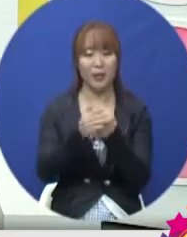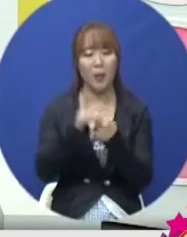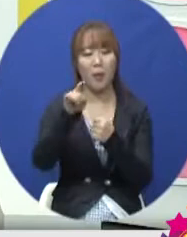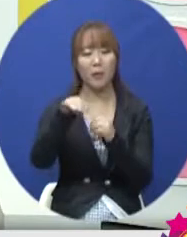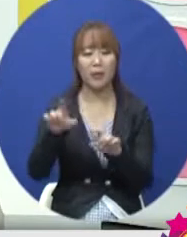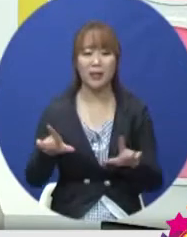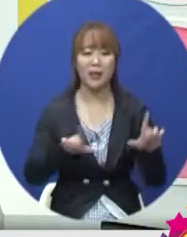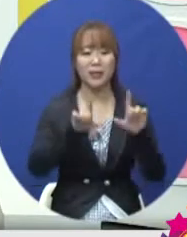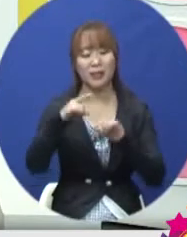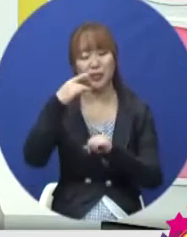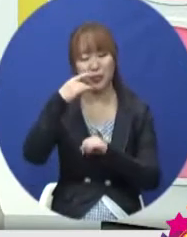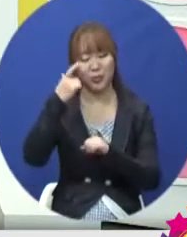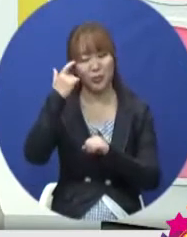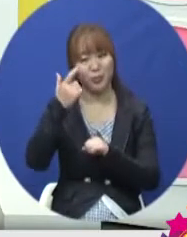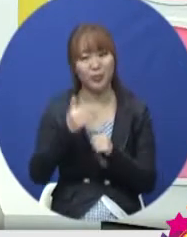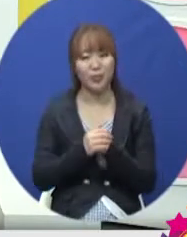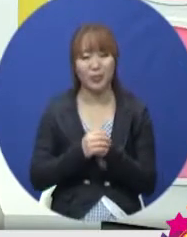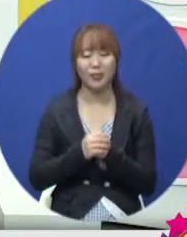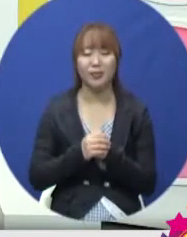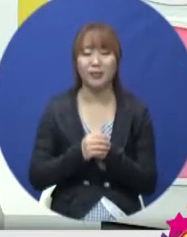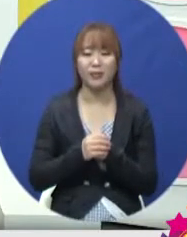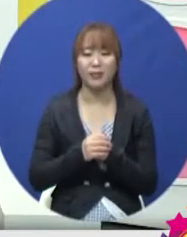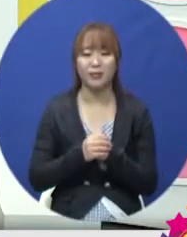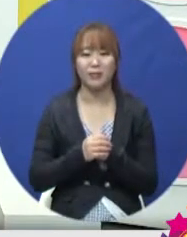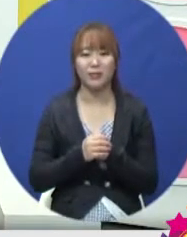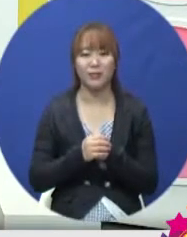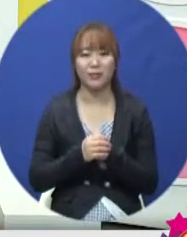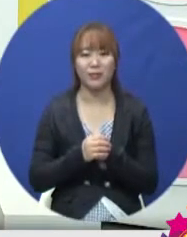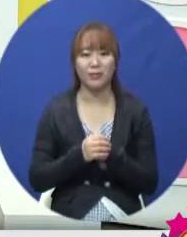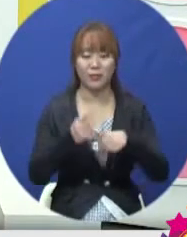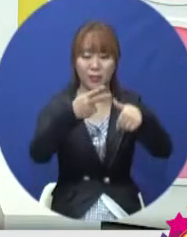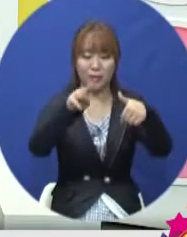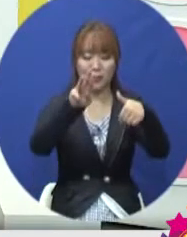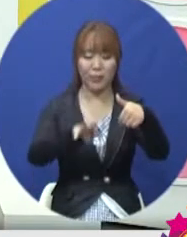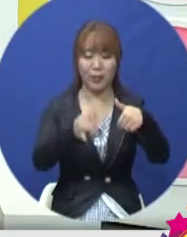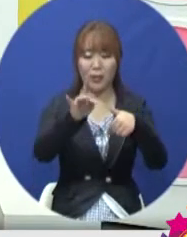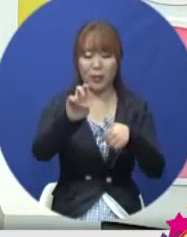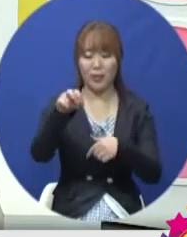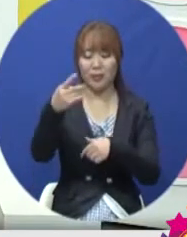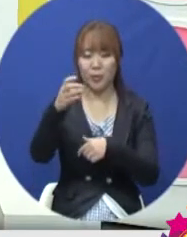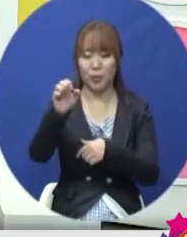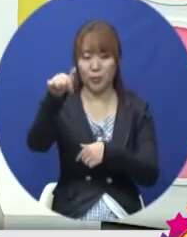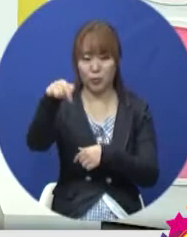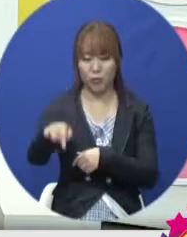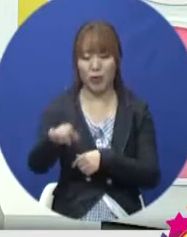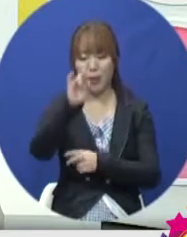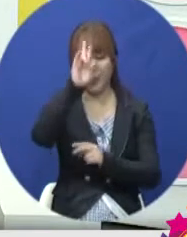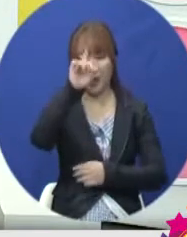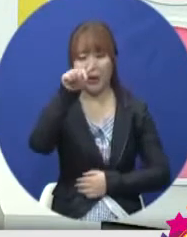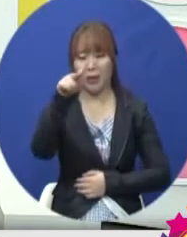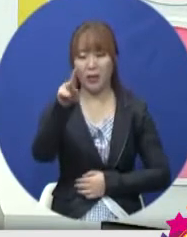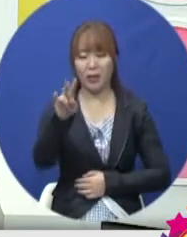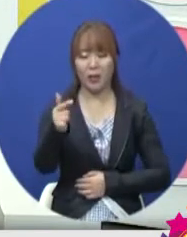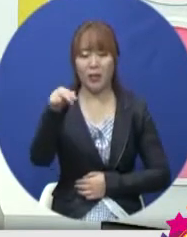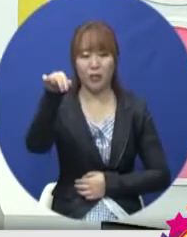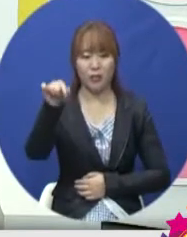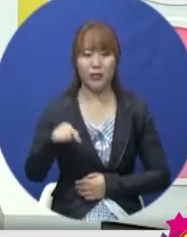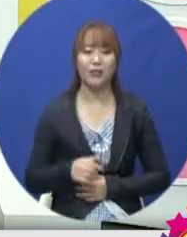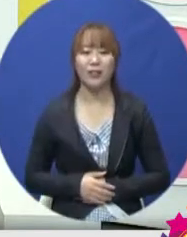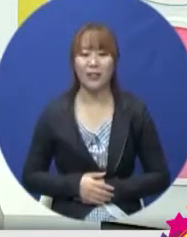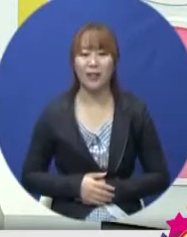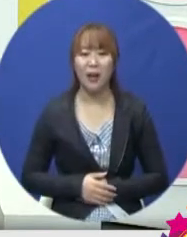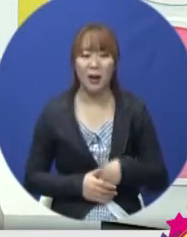어디 사시는지 좀 여쭤보세요. 저기 인천 남동구의 박현수입니다. 네. 아, 예. 아,